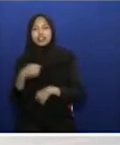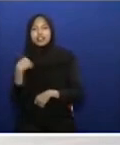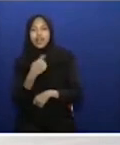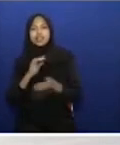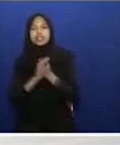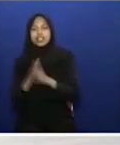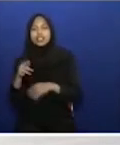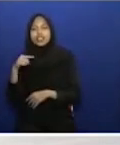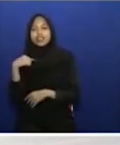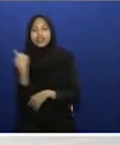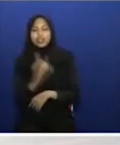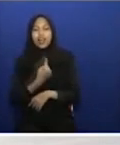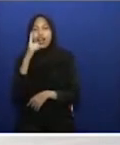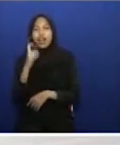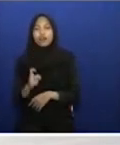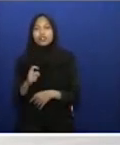kembali.